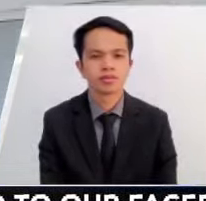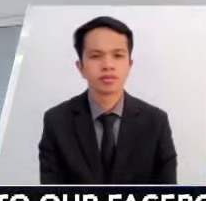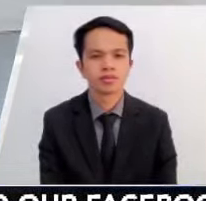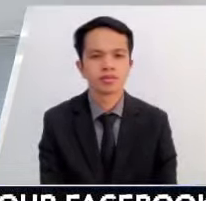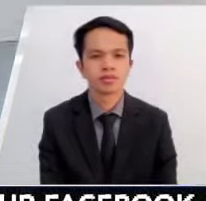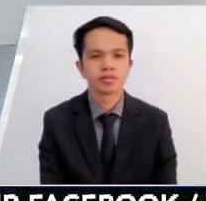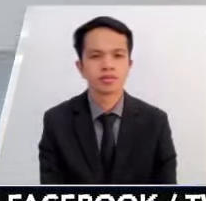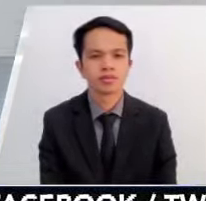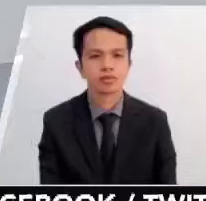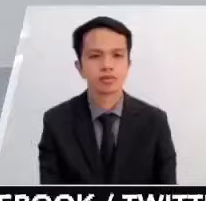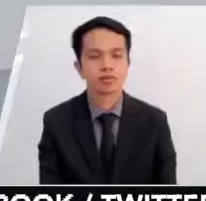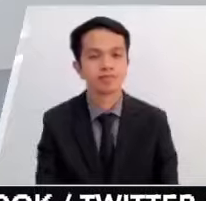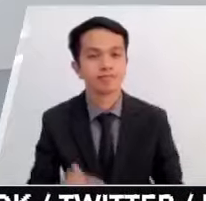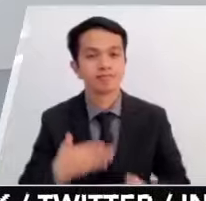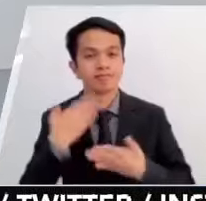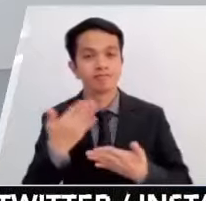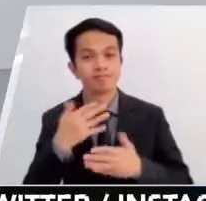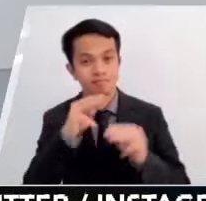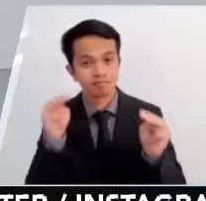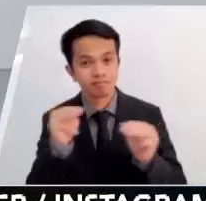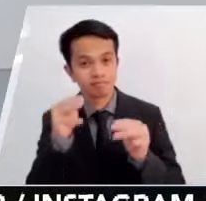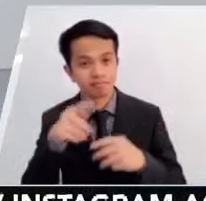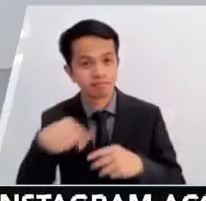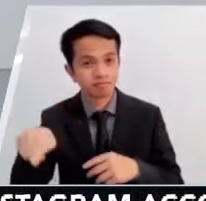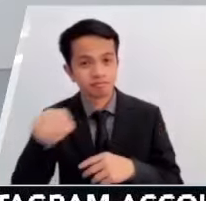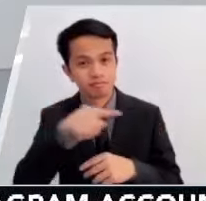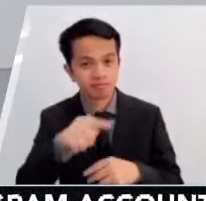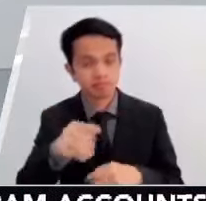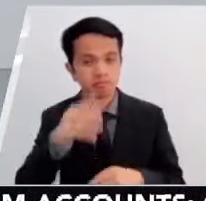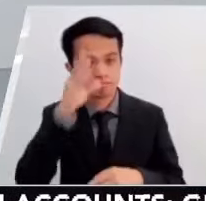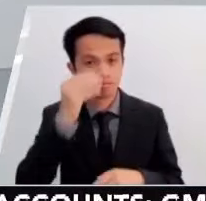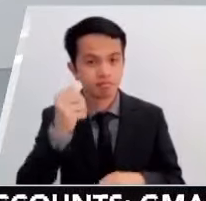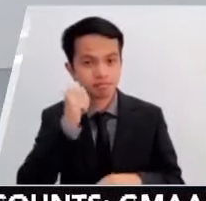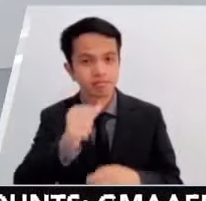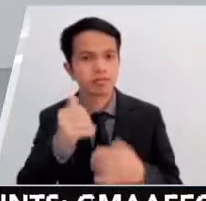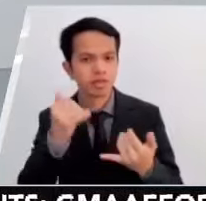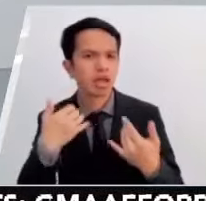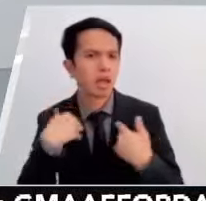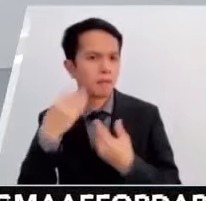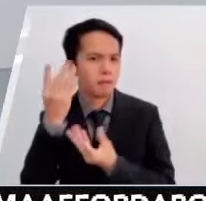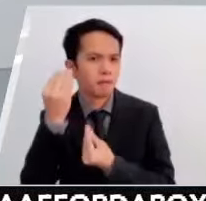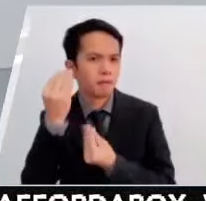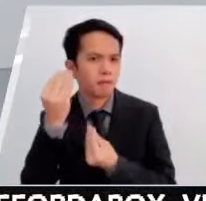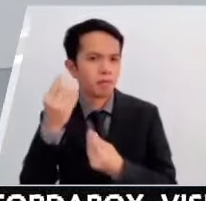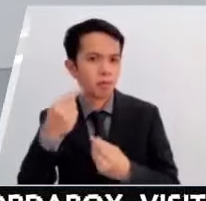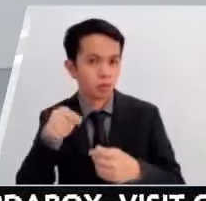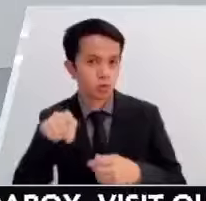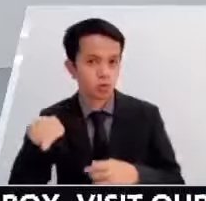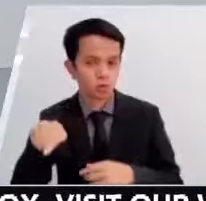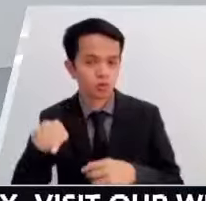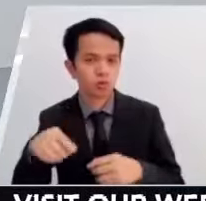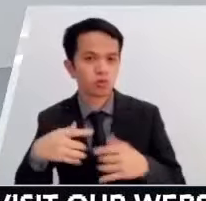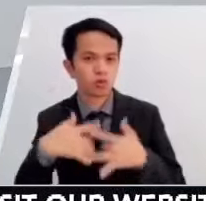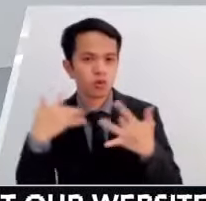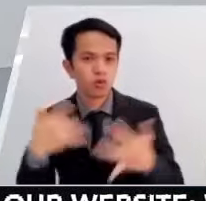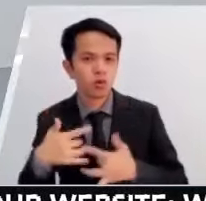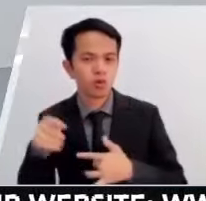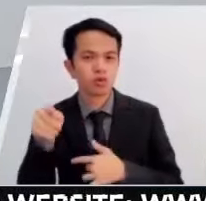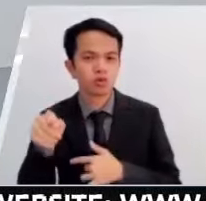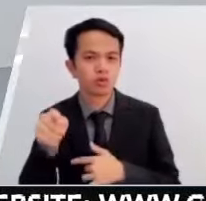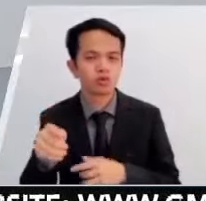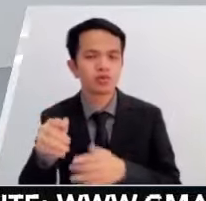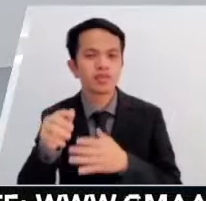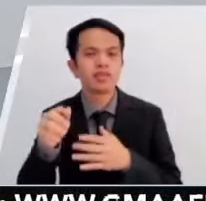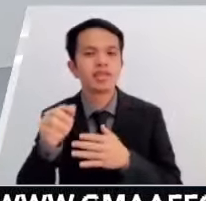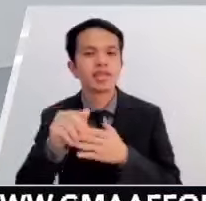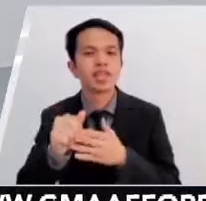Happy Monday, mga Mari at Pare! May update sa estado ng kanyang puso, si Widow's War lead star Bea